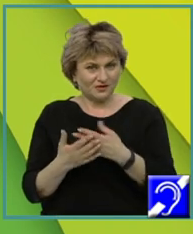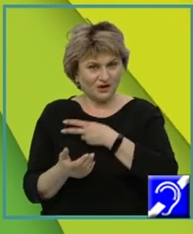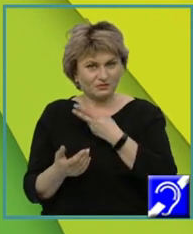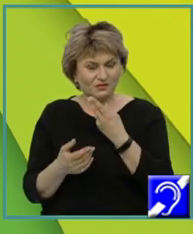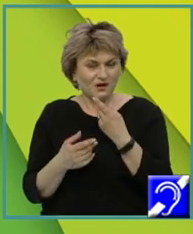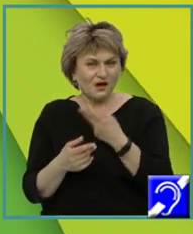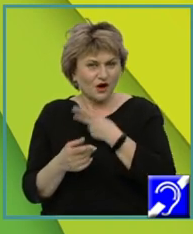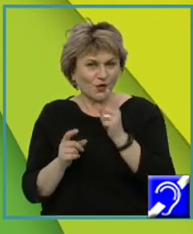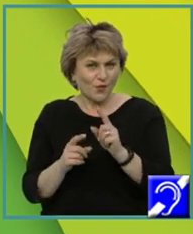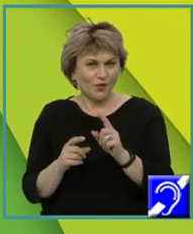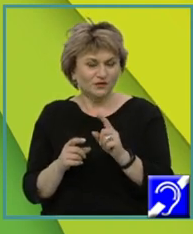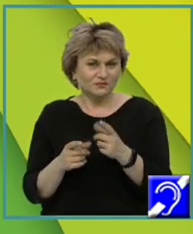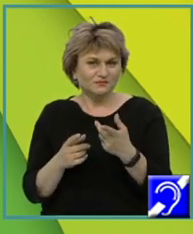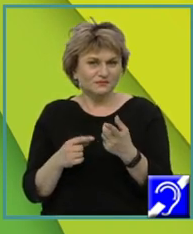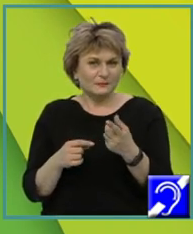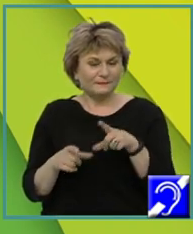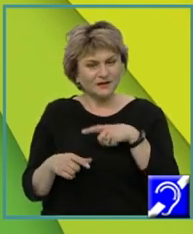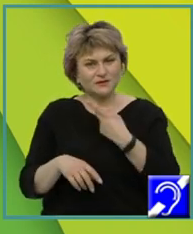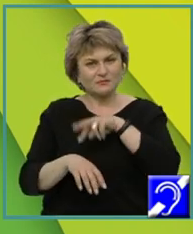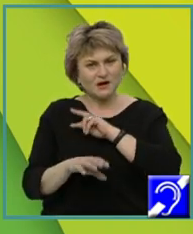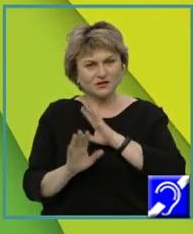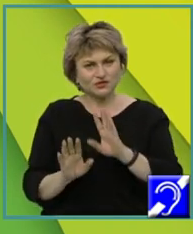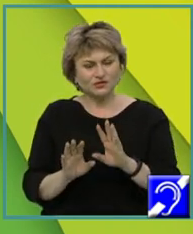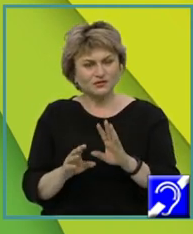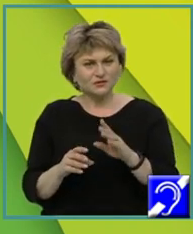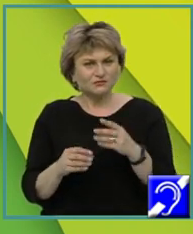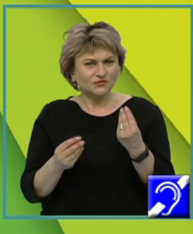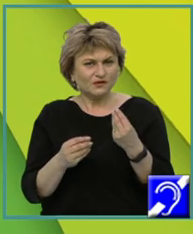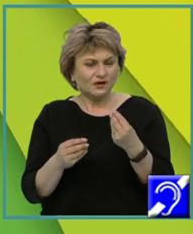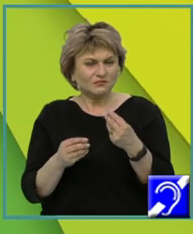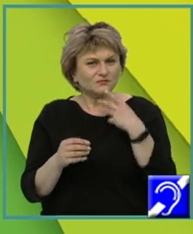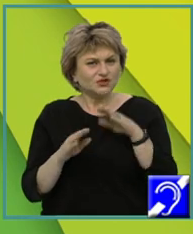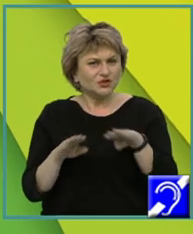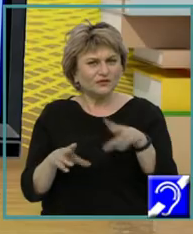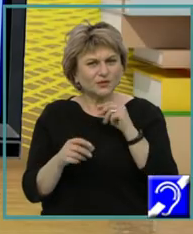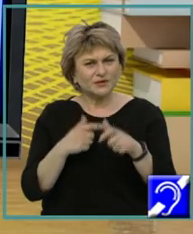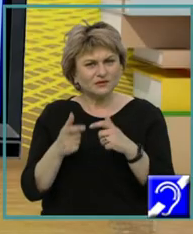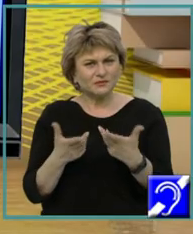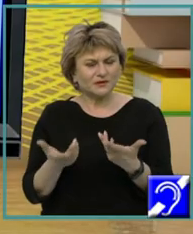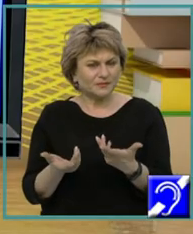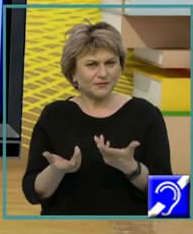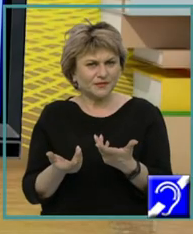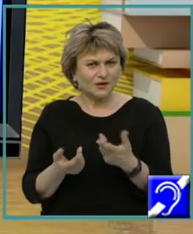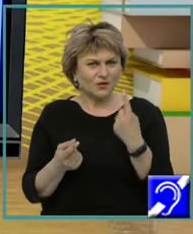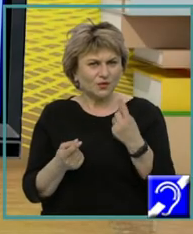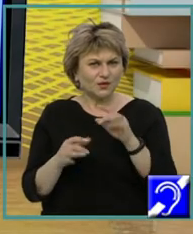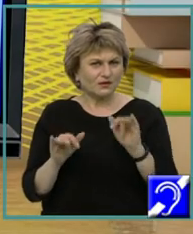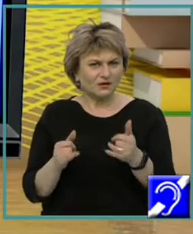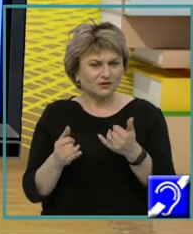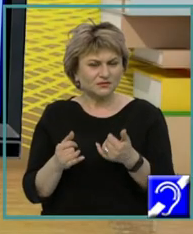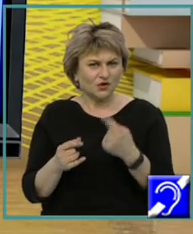narator este martorul auditiv și vizual al unei scene în care se vorbește despre un caz